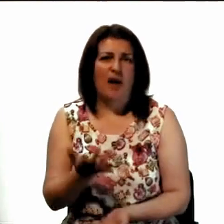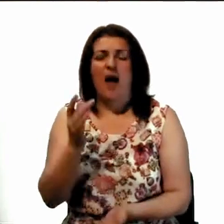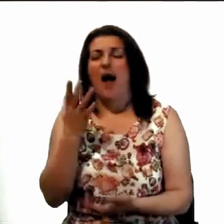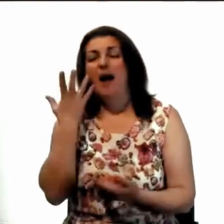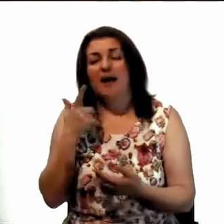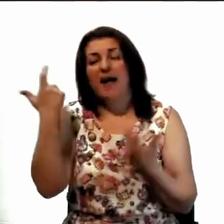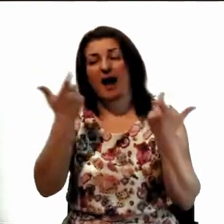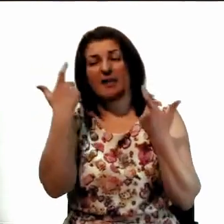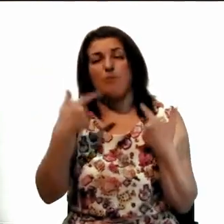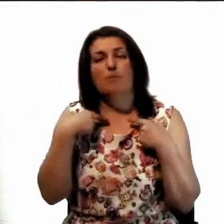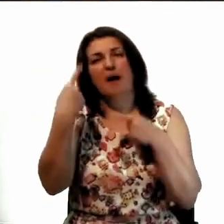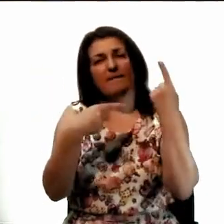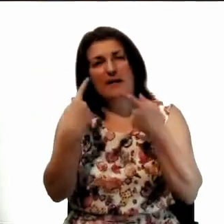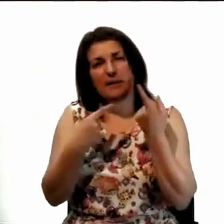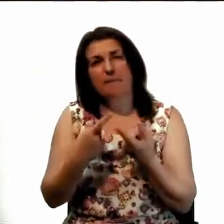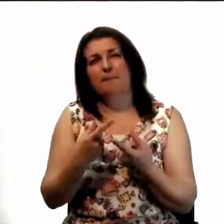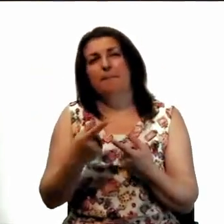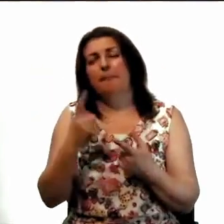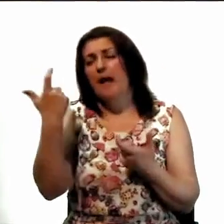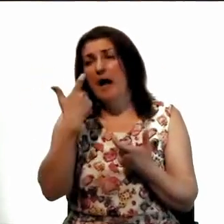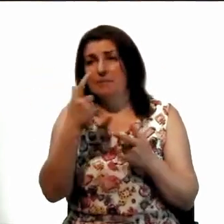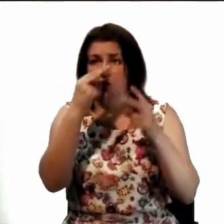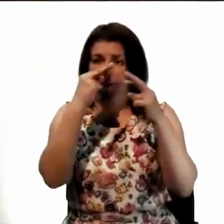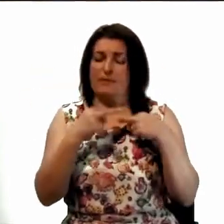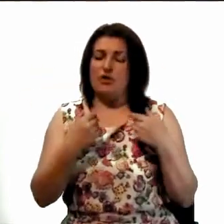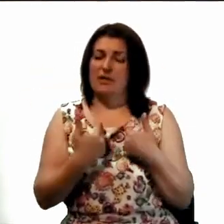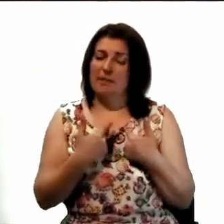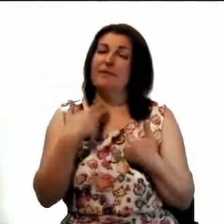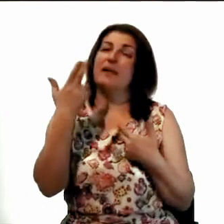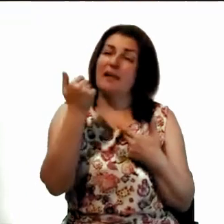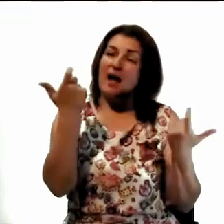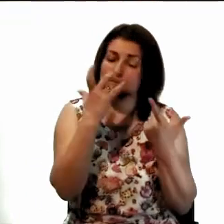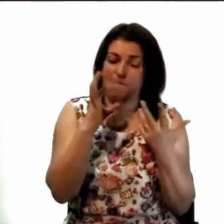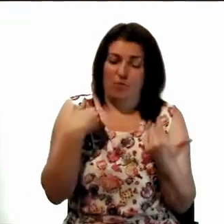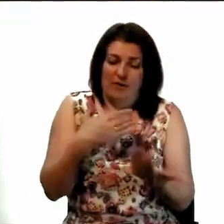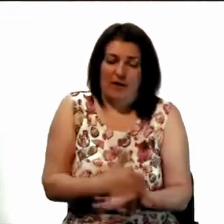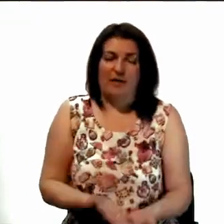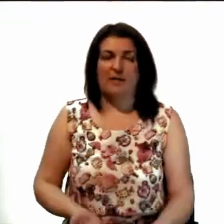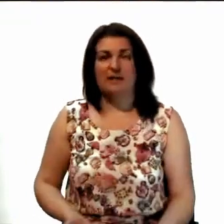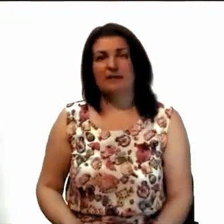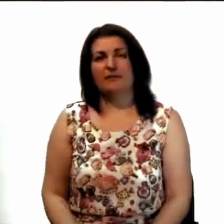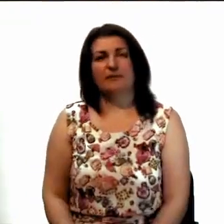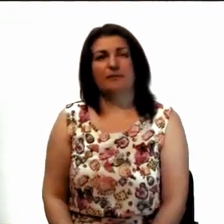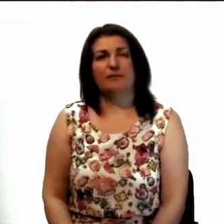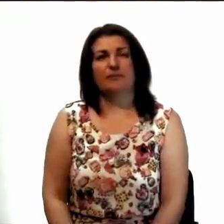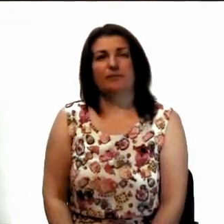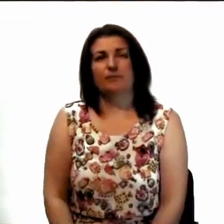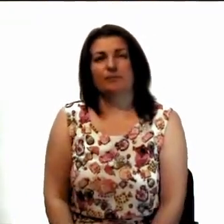Когда Господь, мы говорим, Господь обращается к нам, мы говорим, да, Господь, вот я.